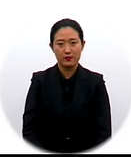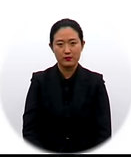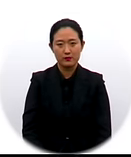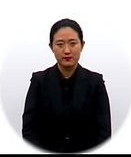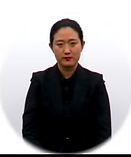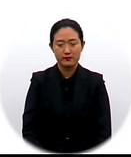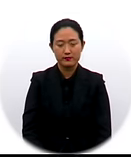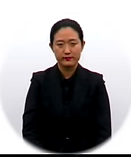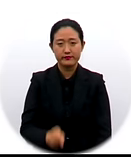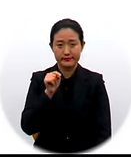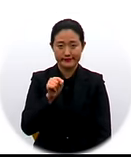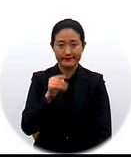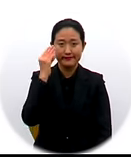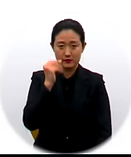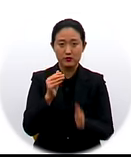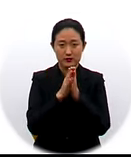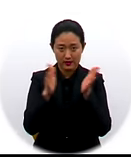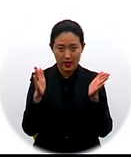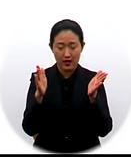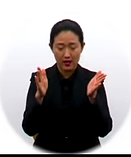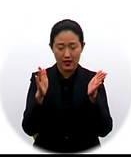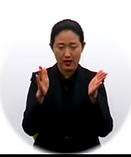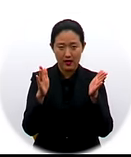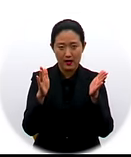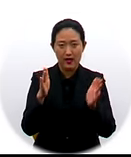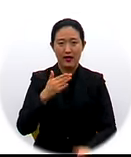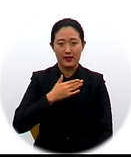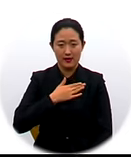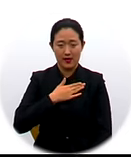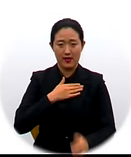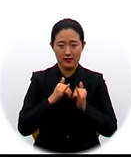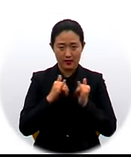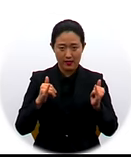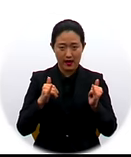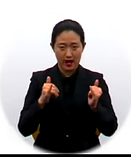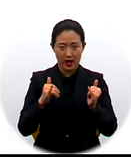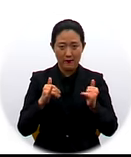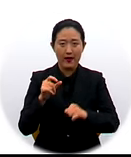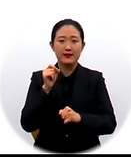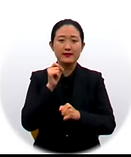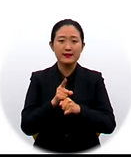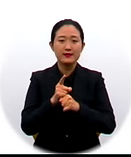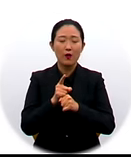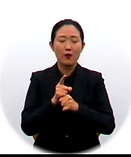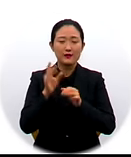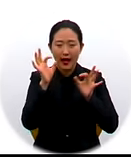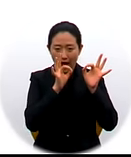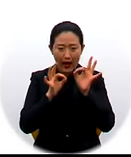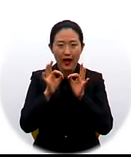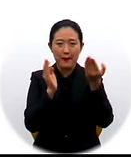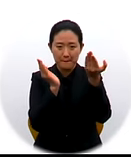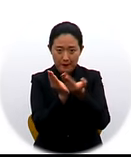많습니다. 이것들이 익숙해지는 것이 그리고 이 속에서 나의 어떤 인간의 고유한 특성을 찾는 것이 향후 진로를